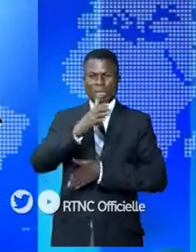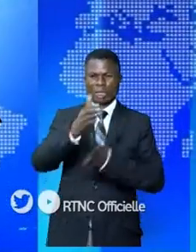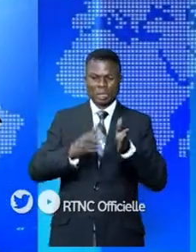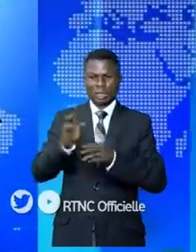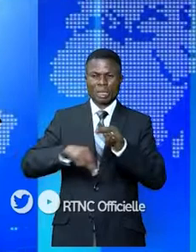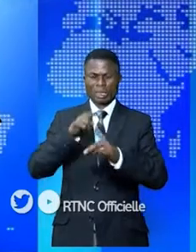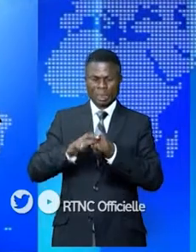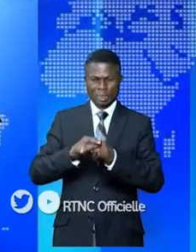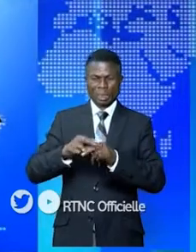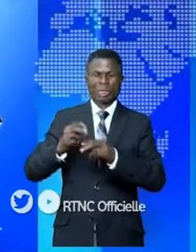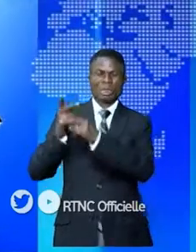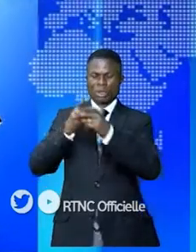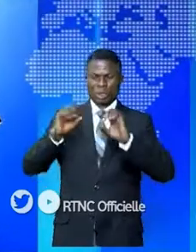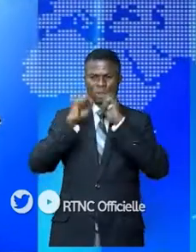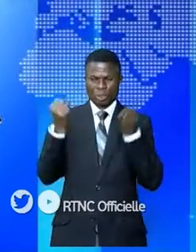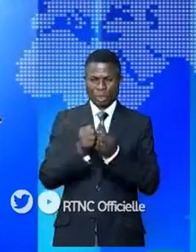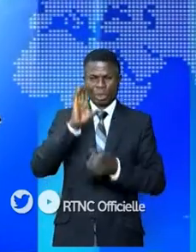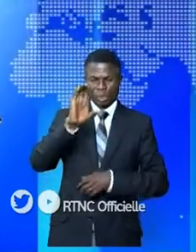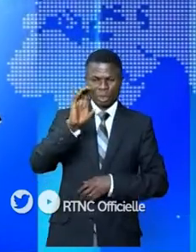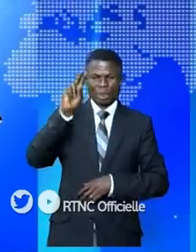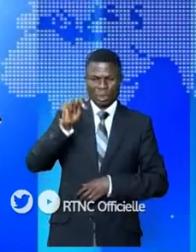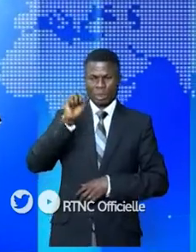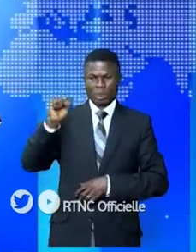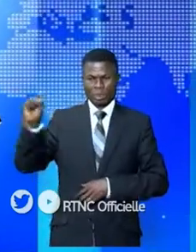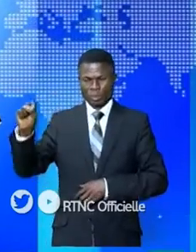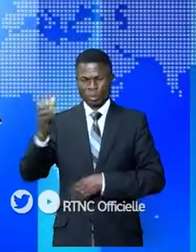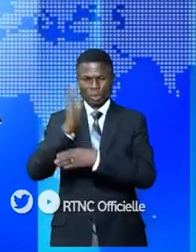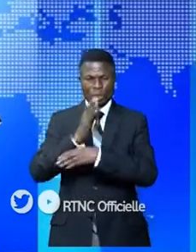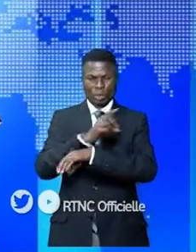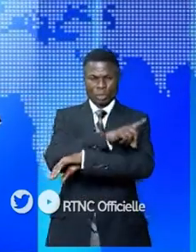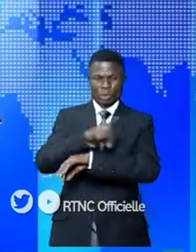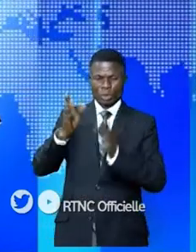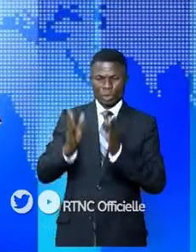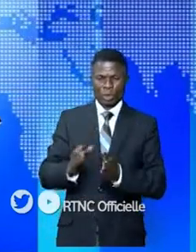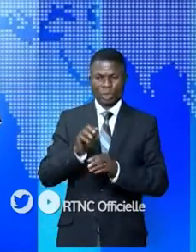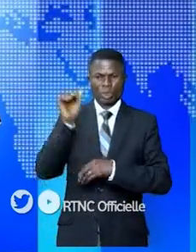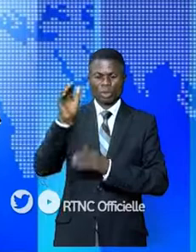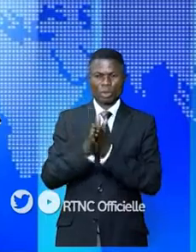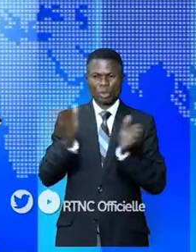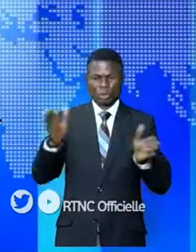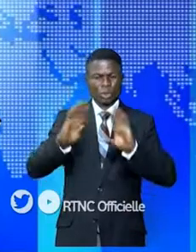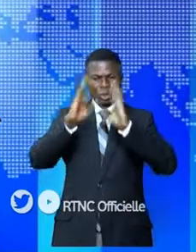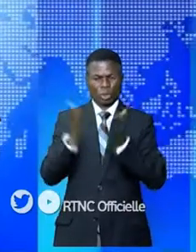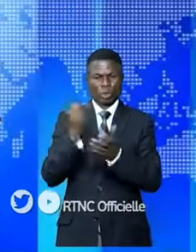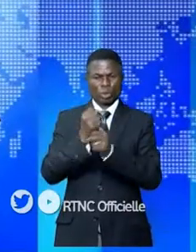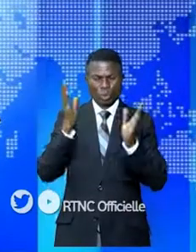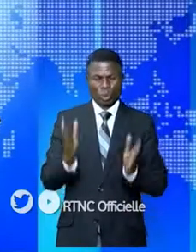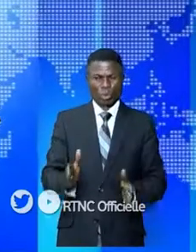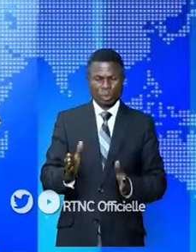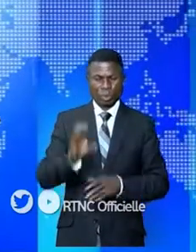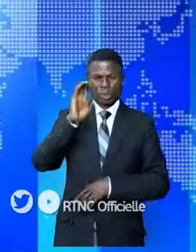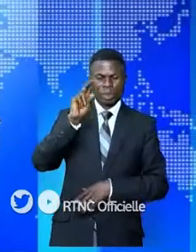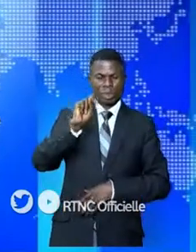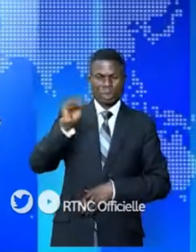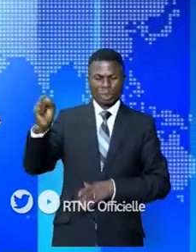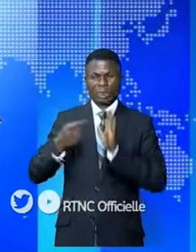nationale de sécurité sociale en sigle CNSS, le conseil d'administration, la direction générale et l'ensemble du personnel de la CNSS